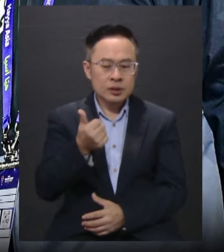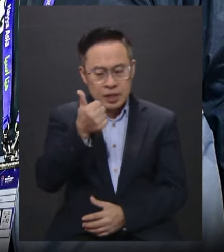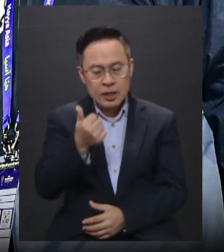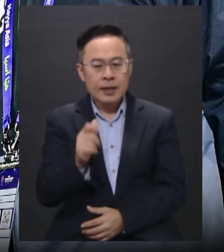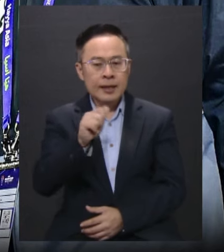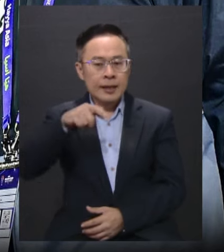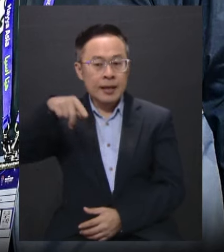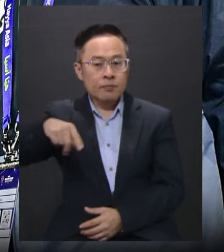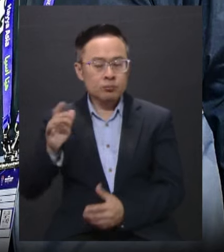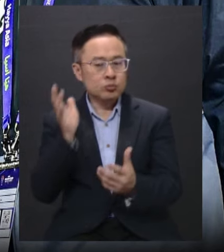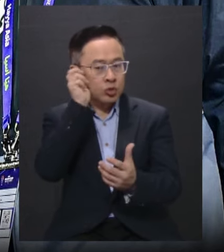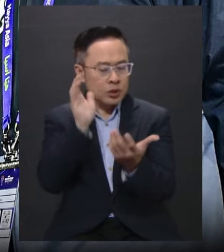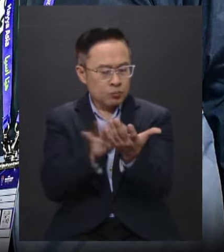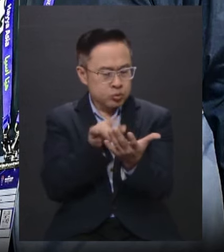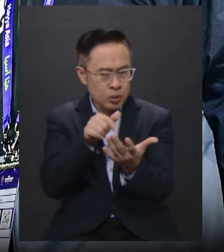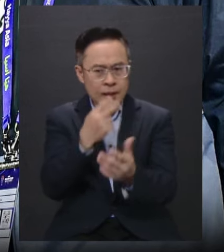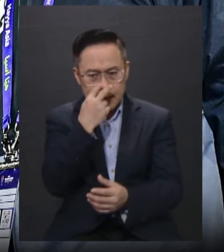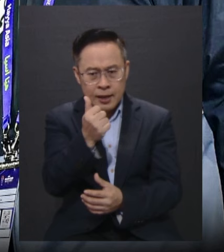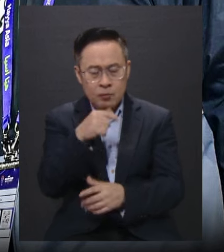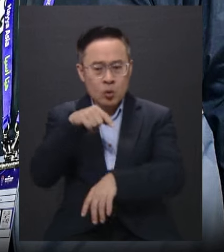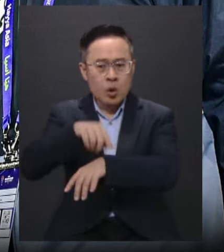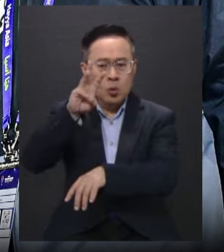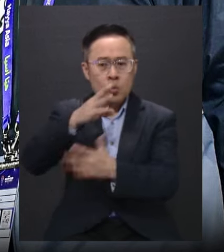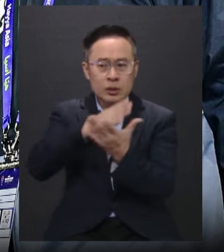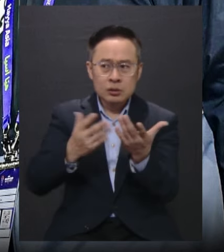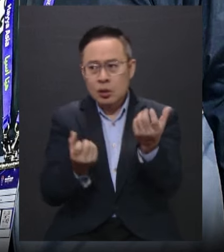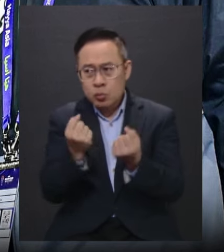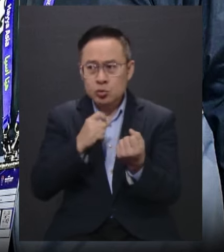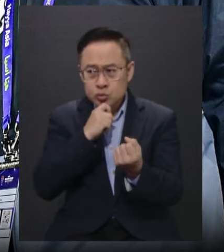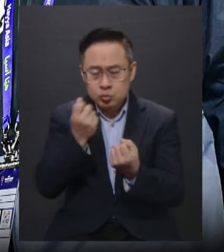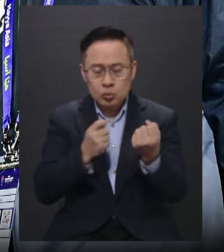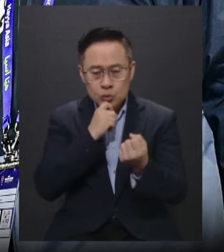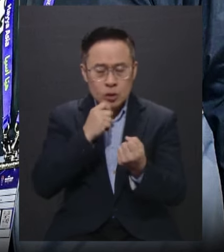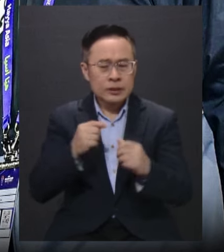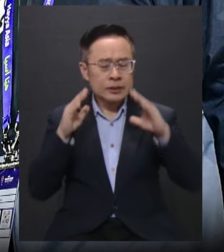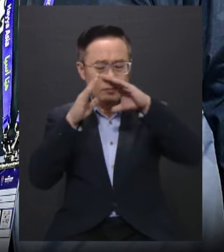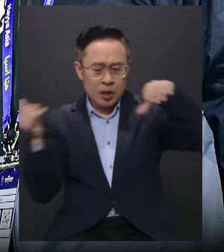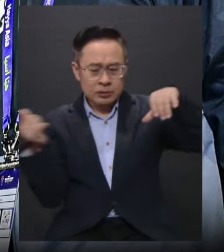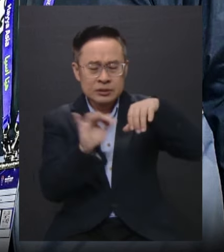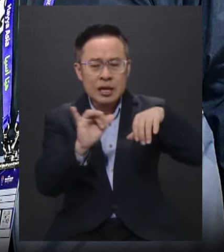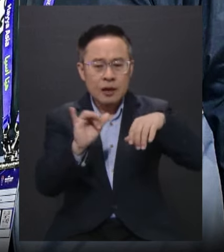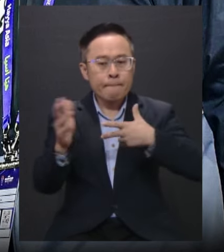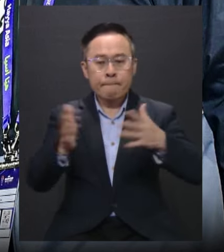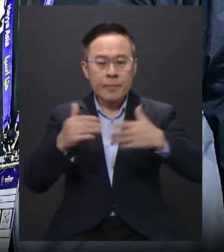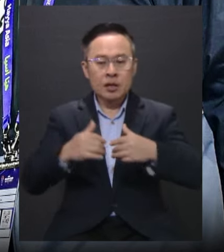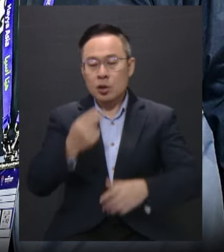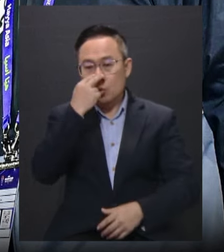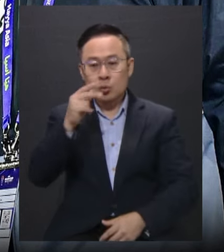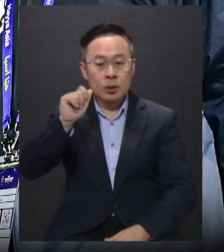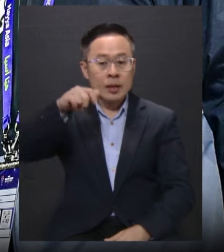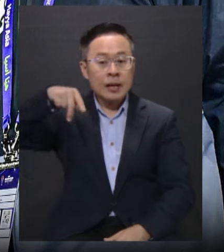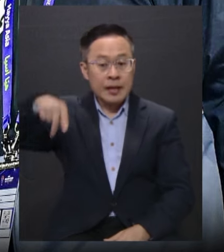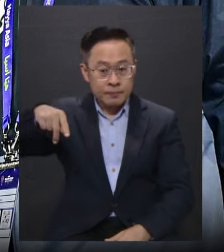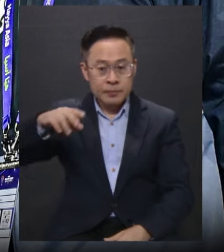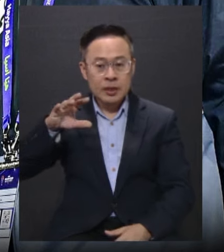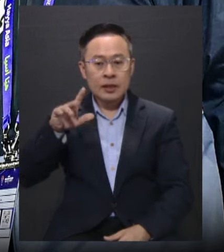หรือว่าถ้า6โมงครึ่งบอกอุ๊ยมันเร็วจังเลยยังเดินทางกลับไม่ถึงบ้านเลยยังอยู่ในระหว่างการเดินทางเปิดแอปพลิเคชัน